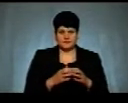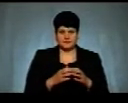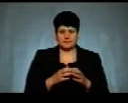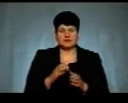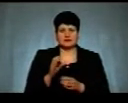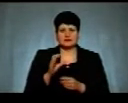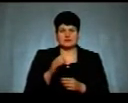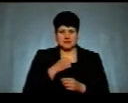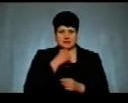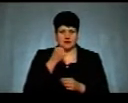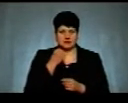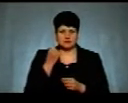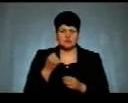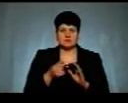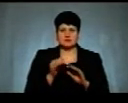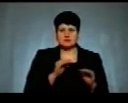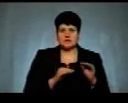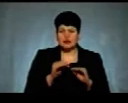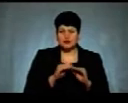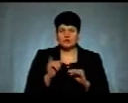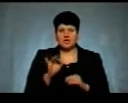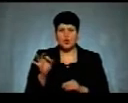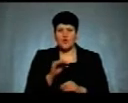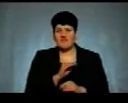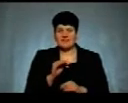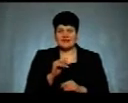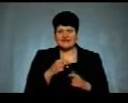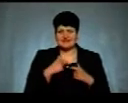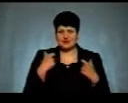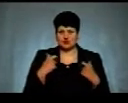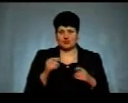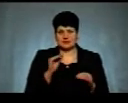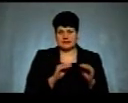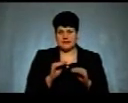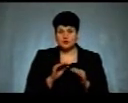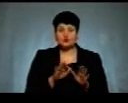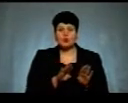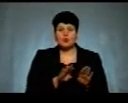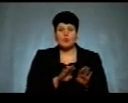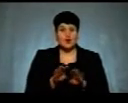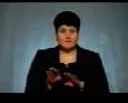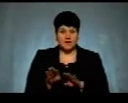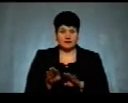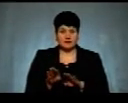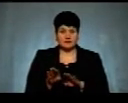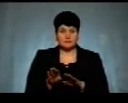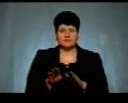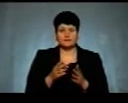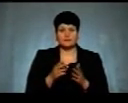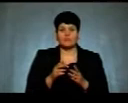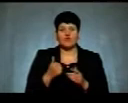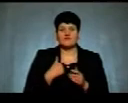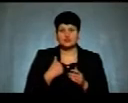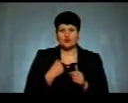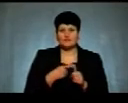старшинського складу і офіцерського складу. Ну, якщо порівняти по військовим званням,